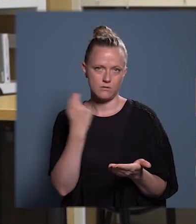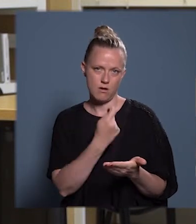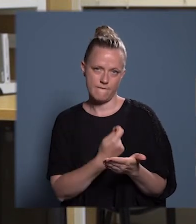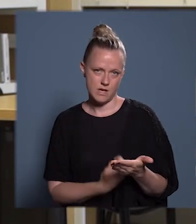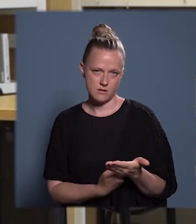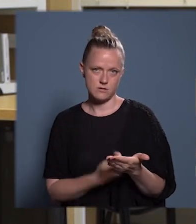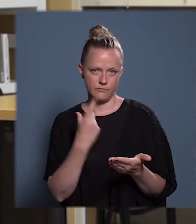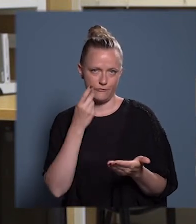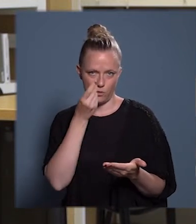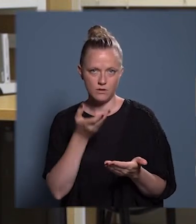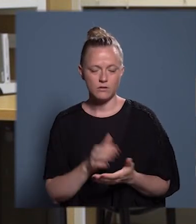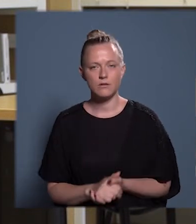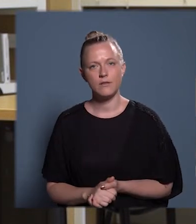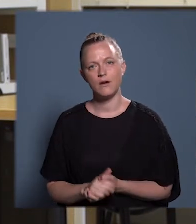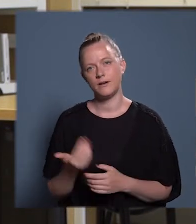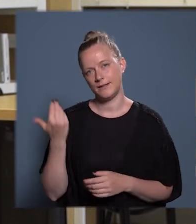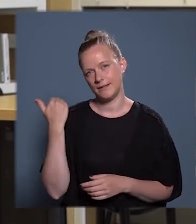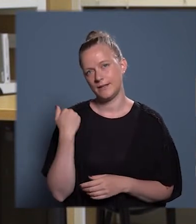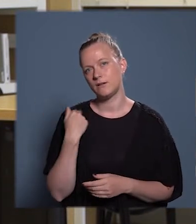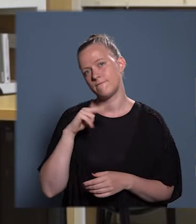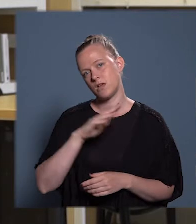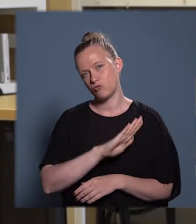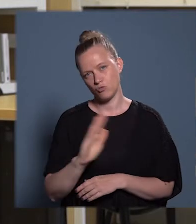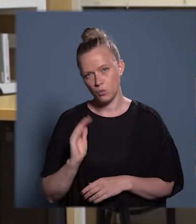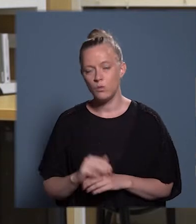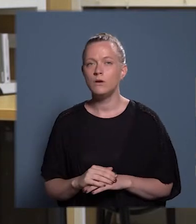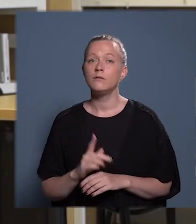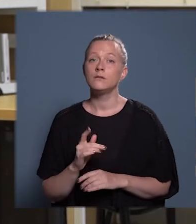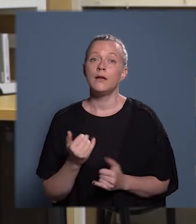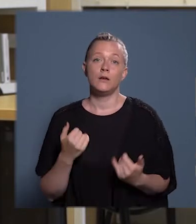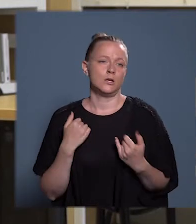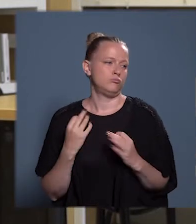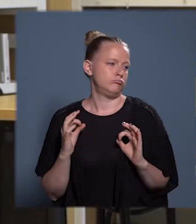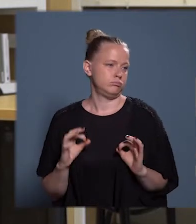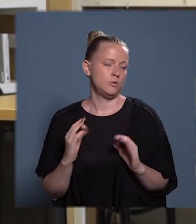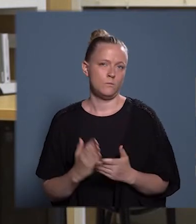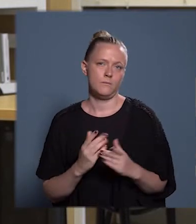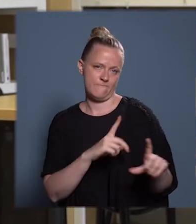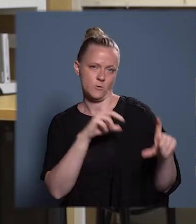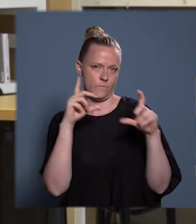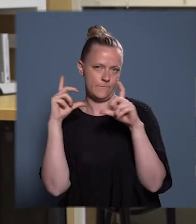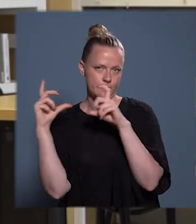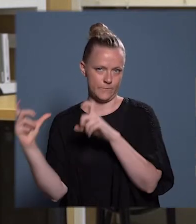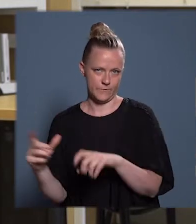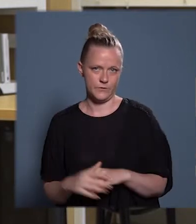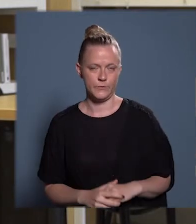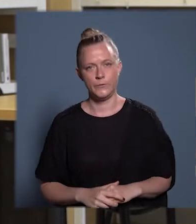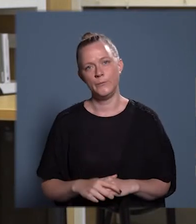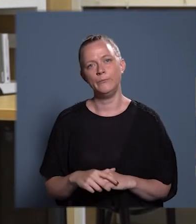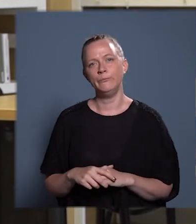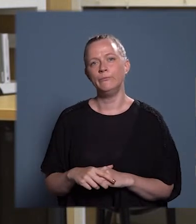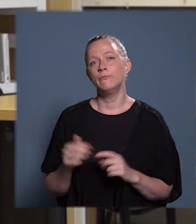vászlatoltunk volna a festőknél, de nekünk nagyon jó, mert ott a fotógép, és